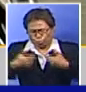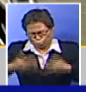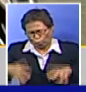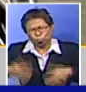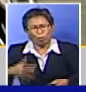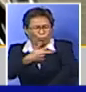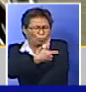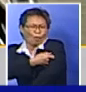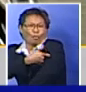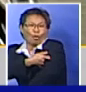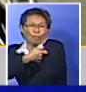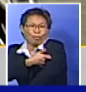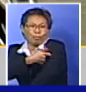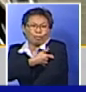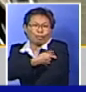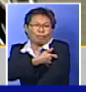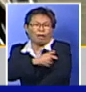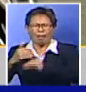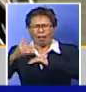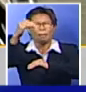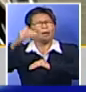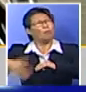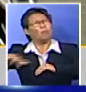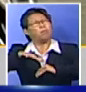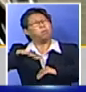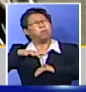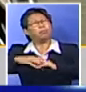vaccination kepada lebih kurang